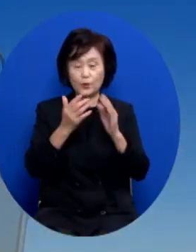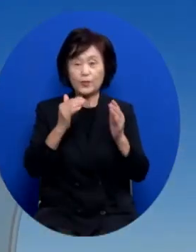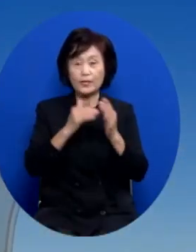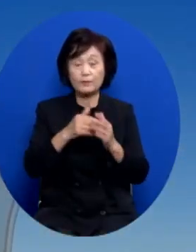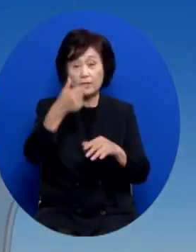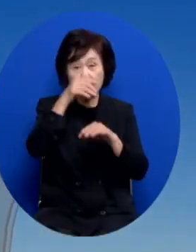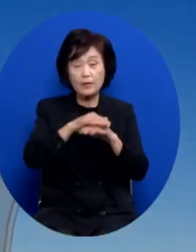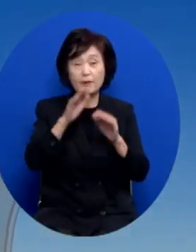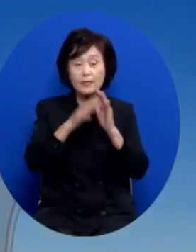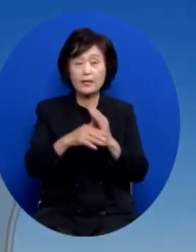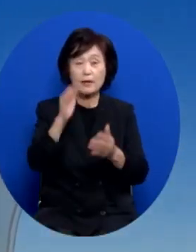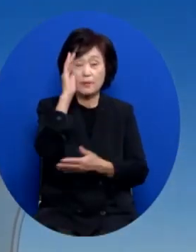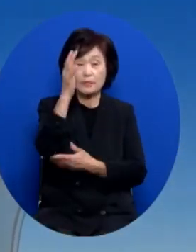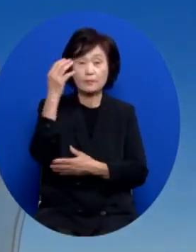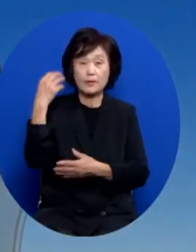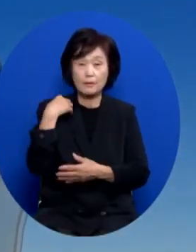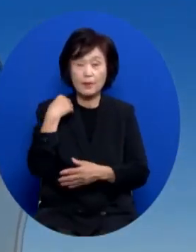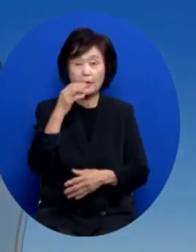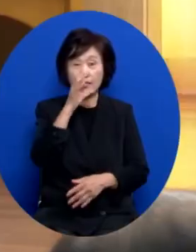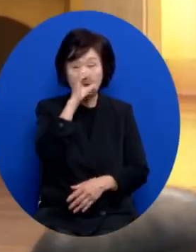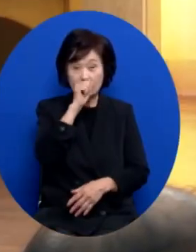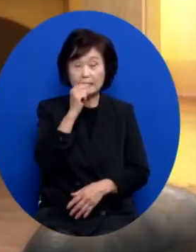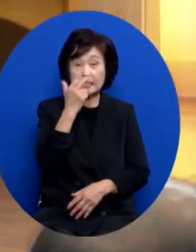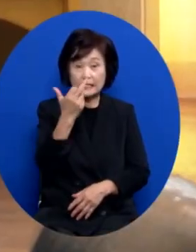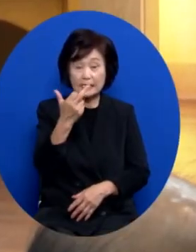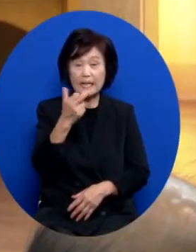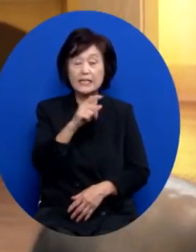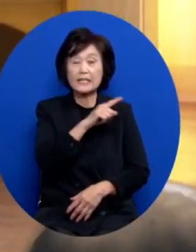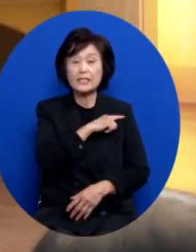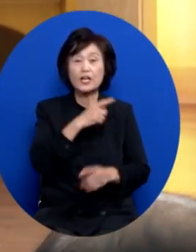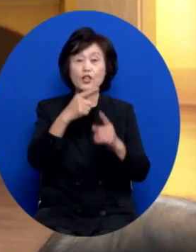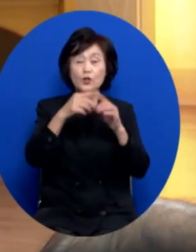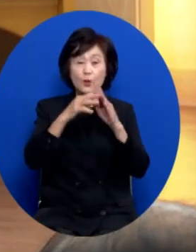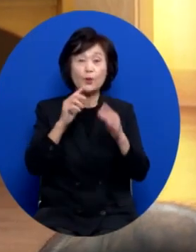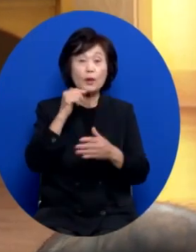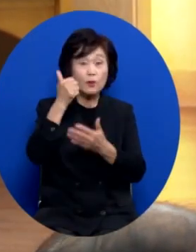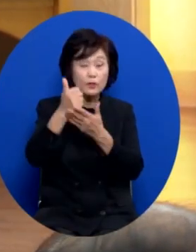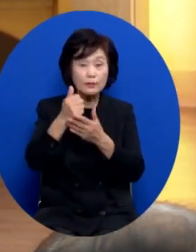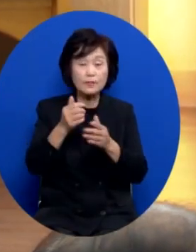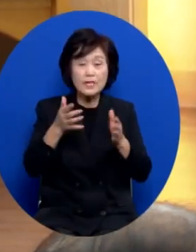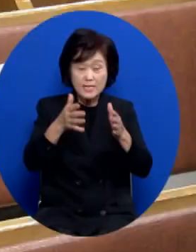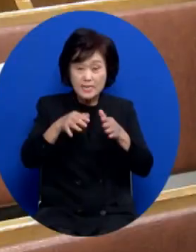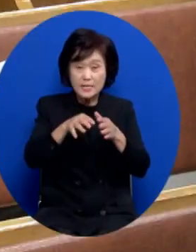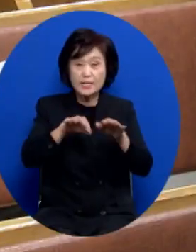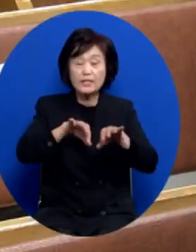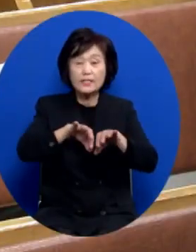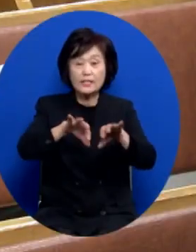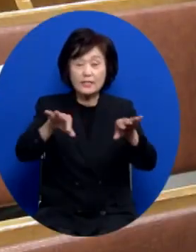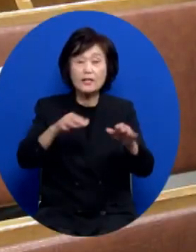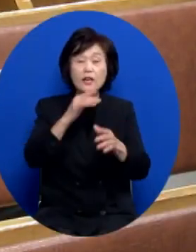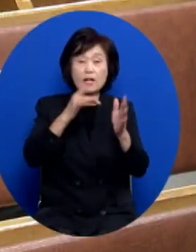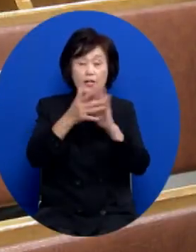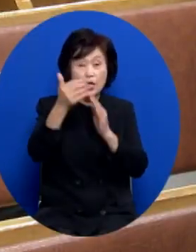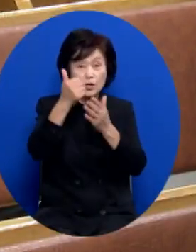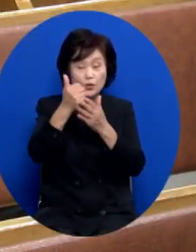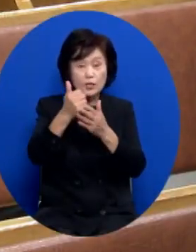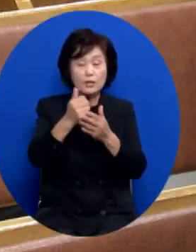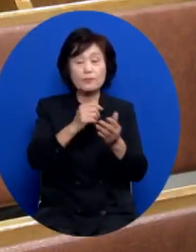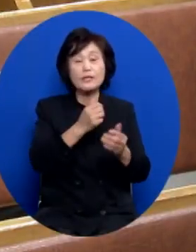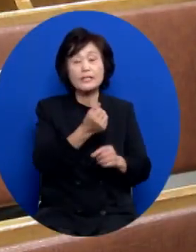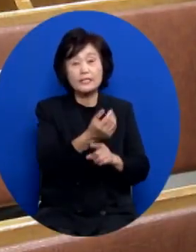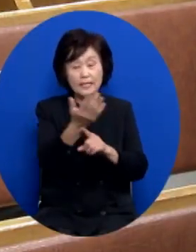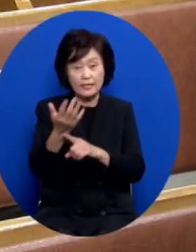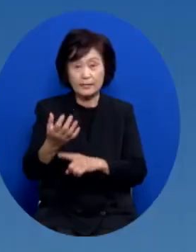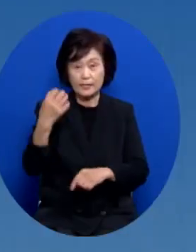예배에서 말씀을 전한 선산 제일교회 박태경 목사는 길을 열어 예수 그리스도를 전하는 것이 명이라며